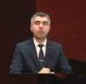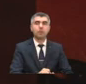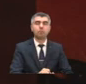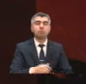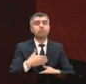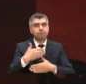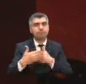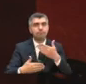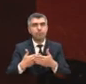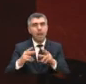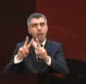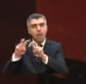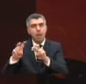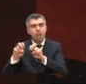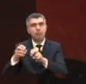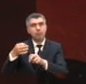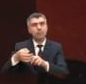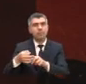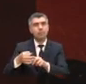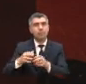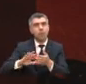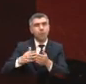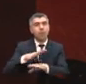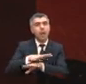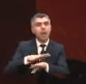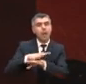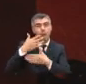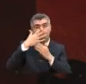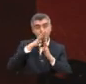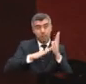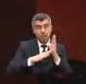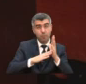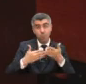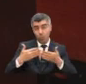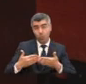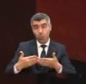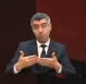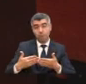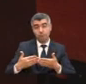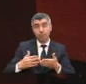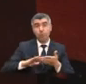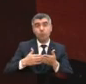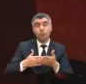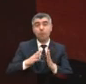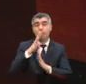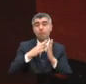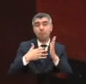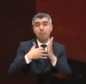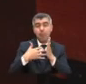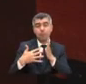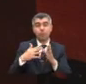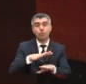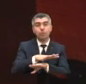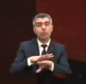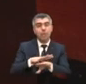غيرها في جميع بالنسبه لجميع الجهات. اليوم وصل الى مرحله اخرى، تم وضع البرامج الجهويه